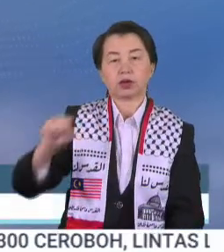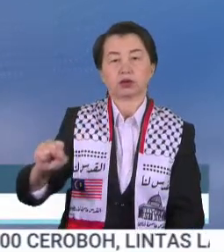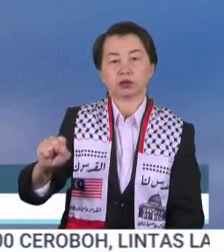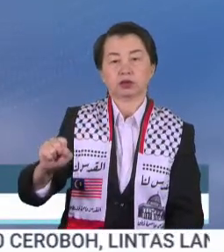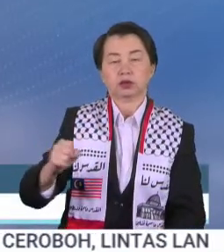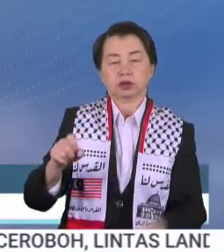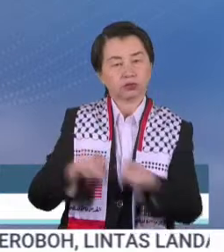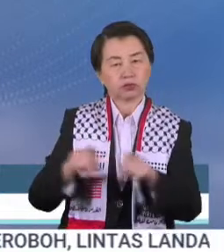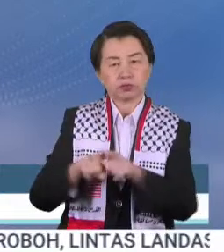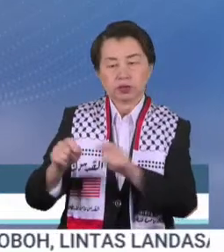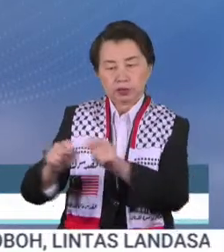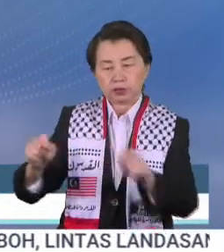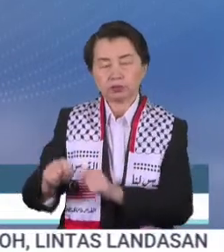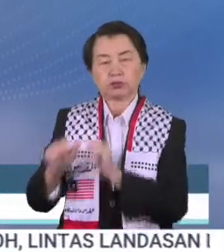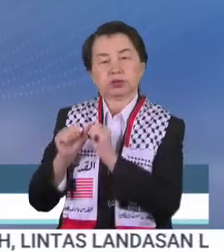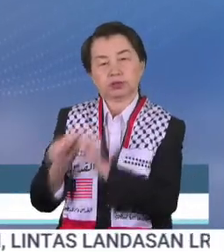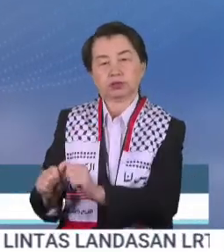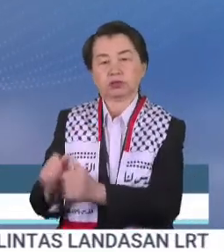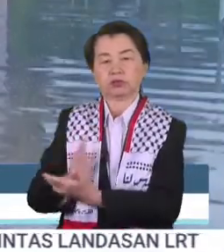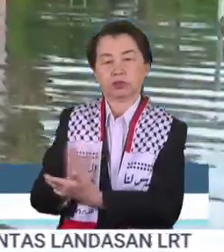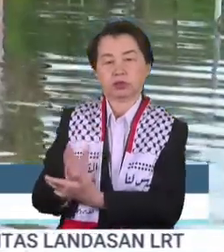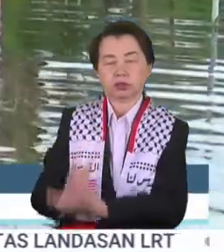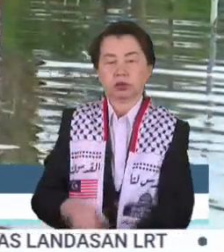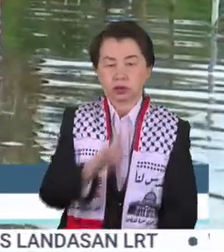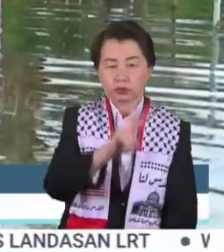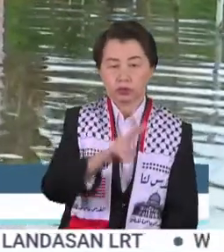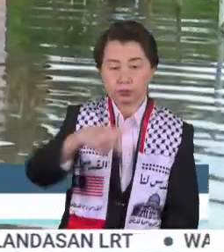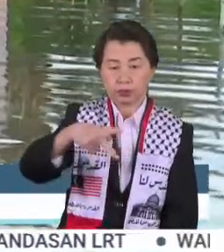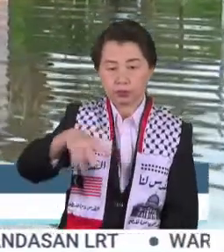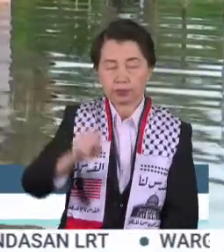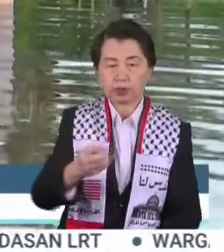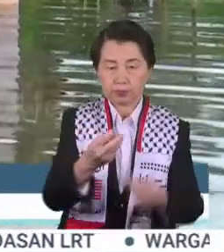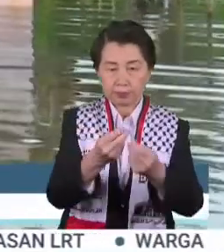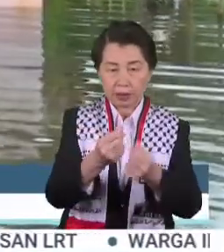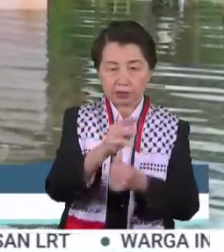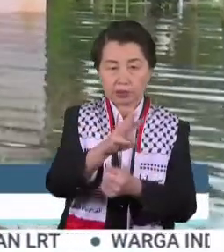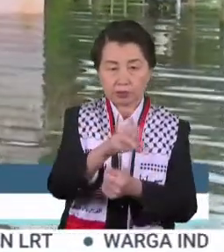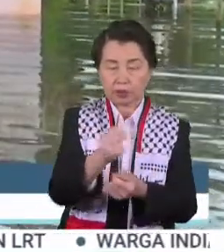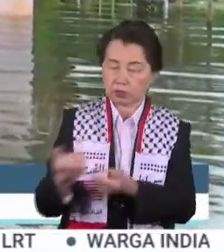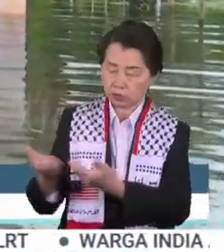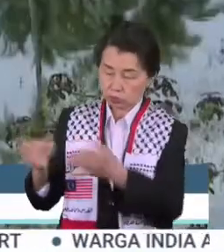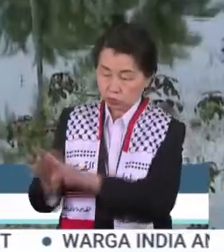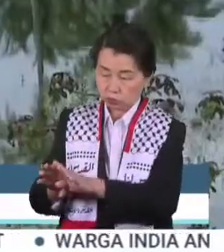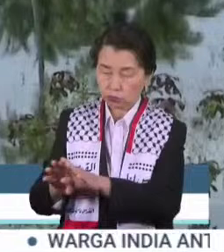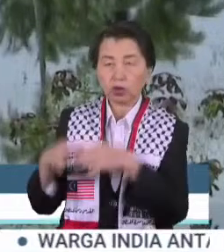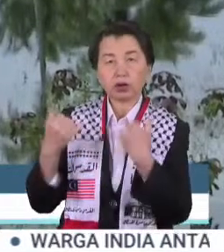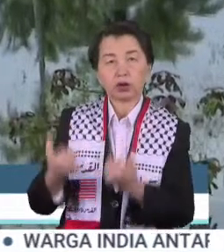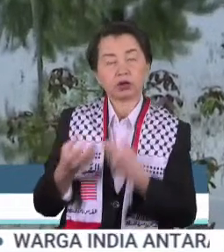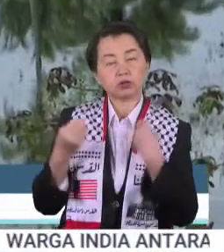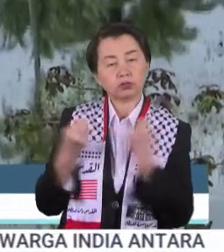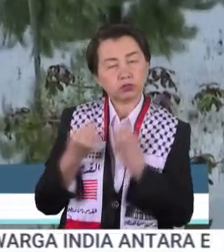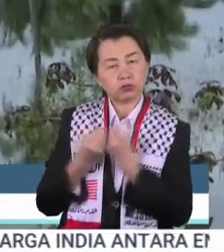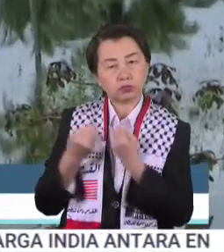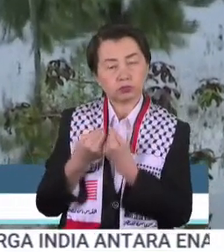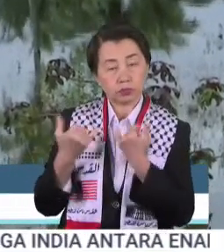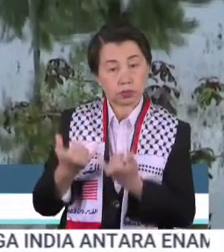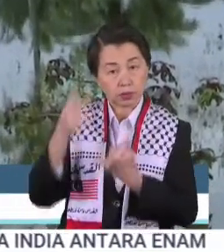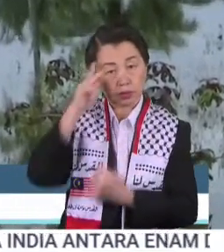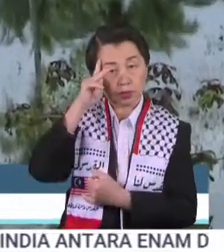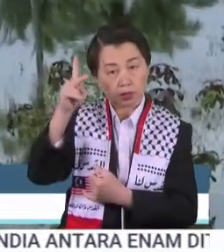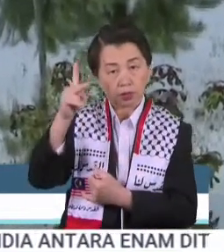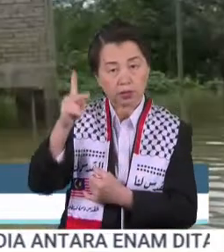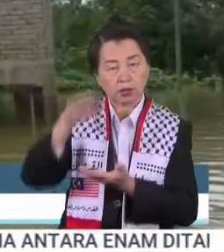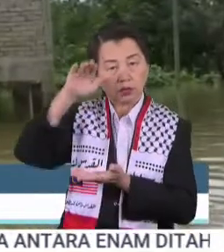PPS sebagai tempat berlindung. Dua PPS di Pasir Mas ditutup menjadikan jumlah penduduk terjejas banjir di